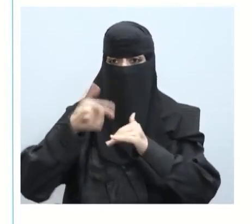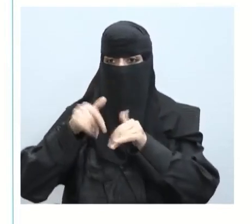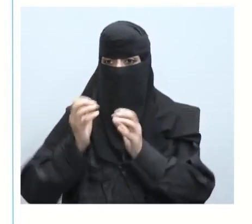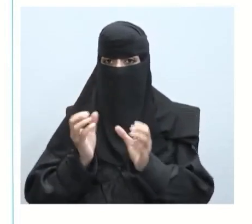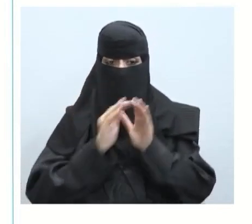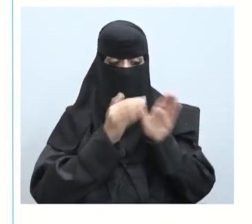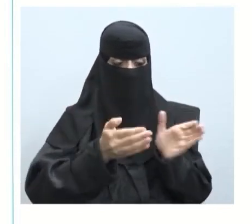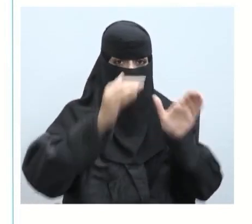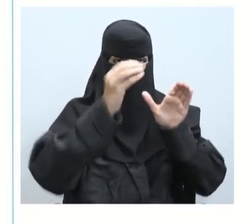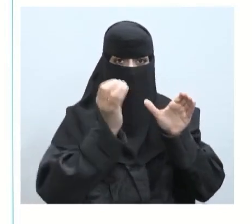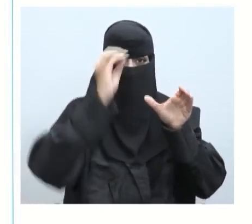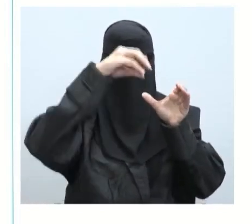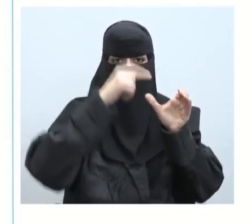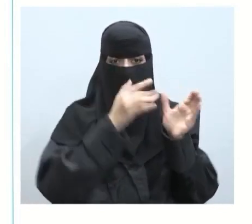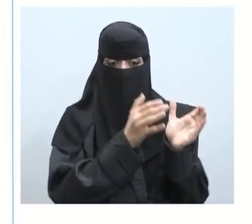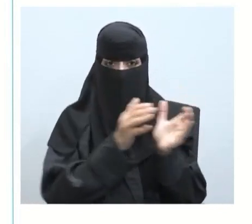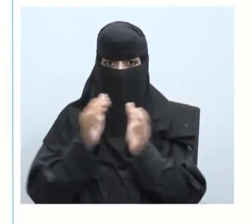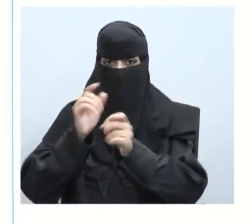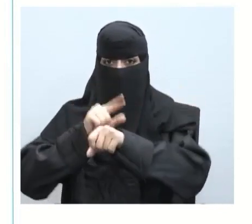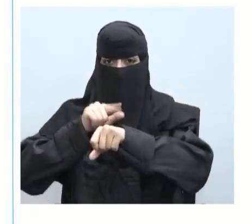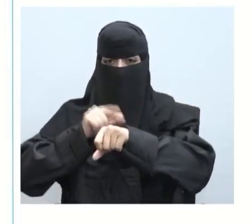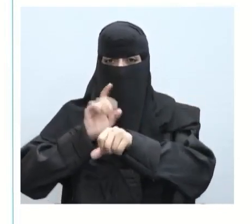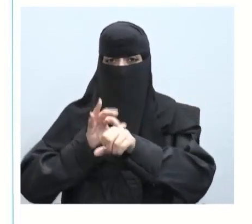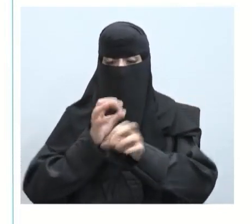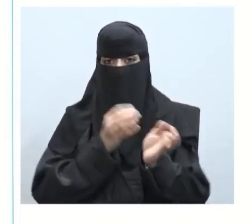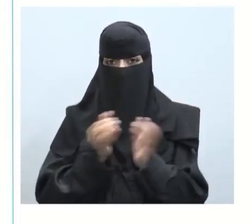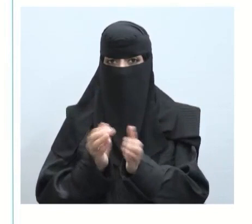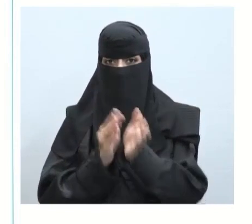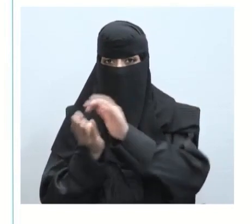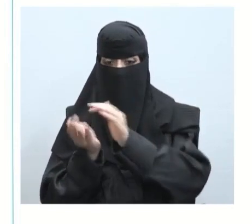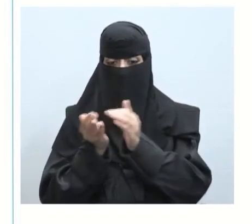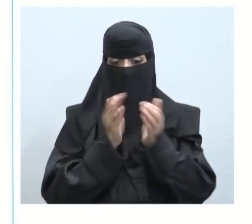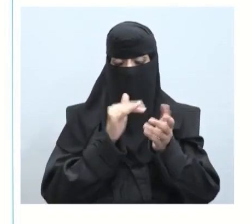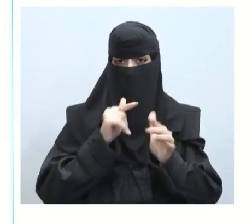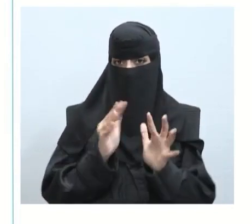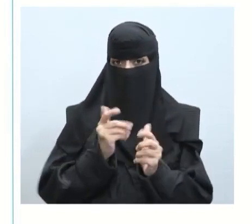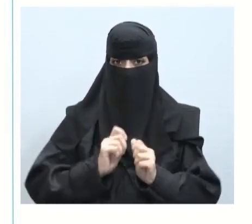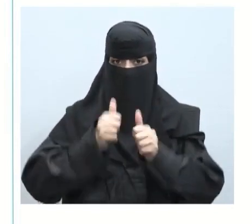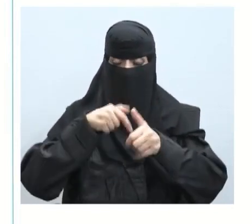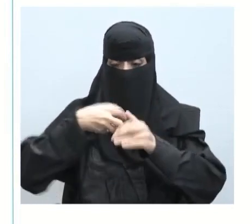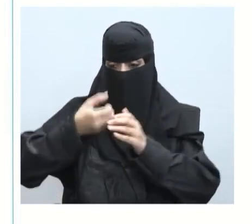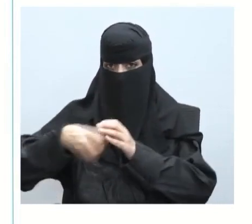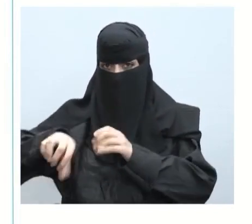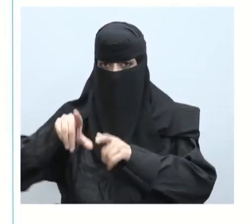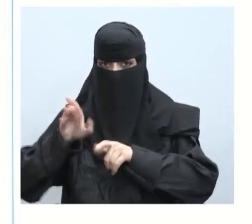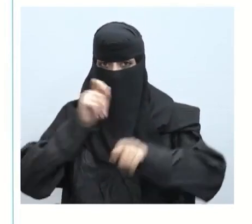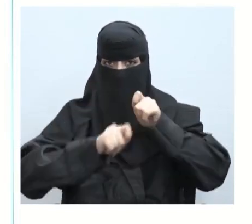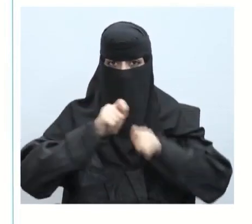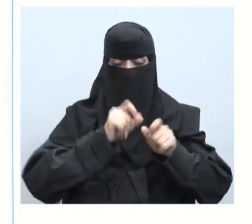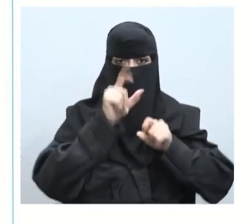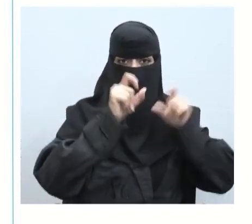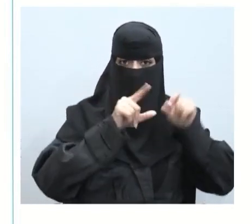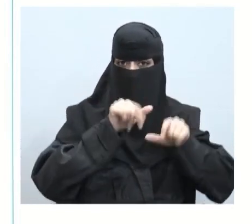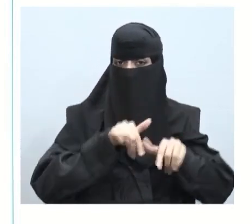حاويات القمامة دون إزالتها في الوقت المناسب. كيف يمكن حل هذه المشكلة باستخدام تقنيات إنترنت